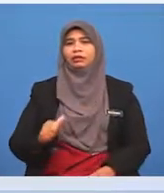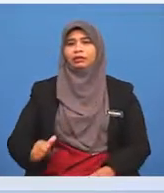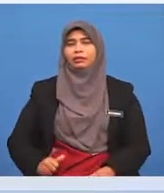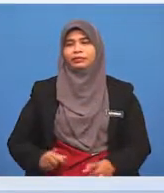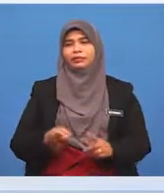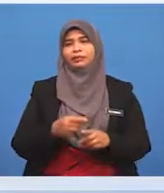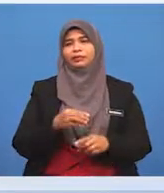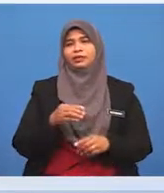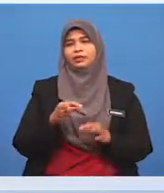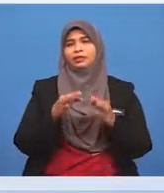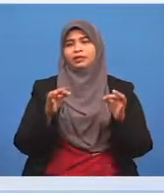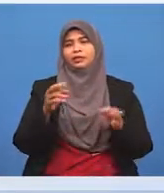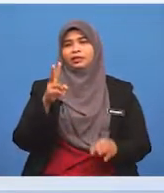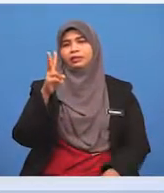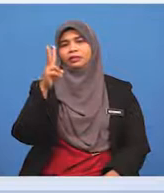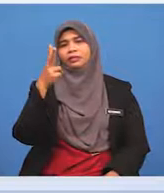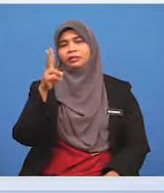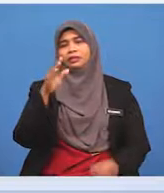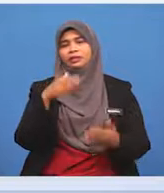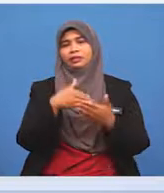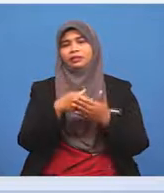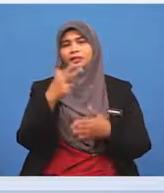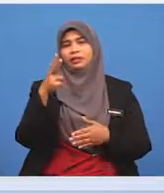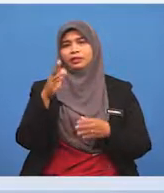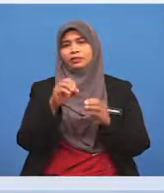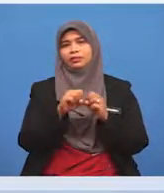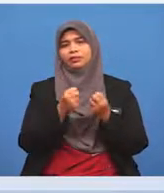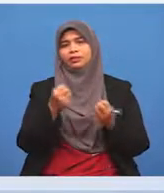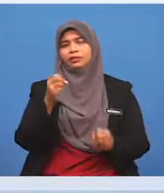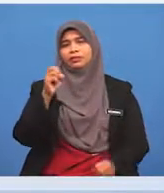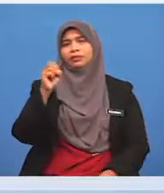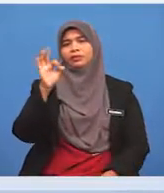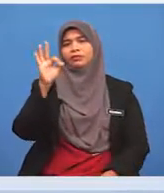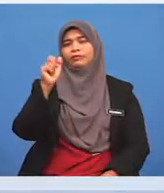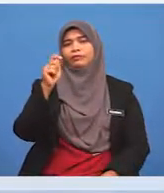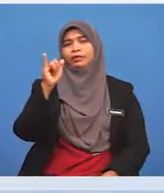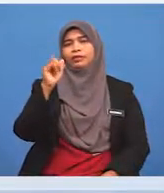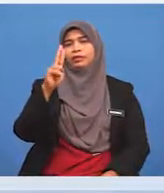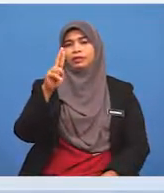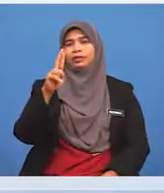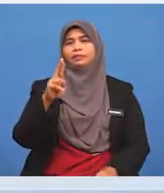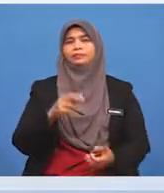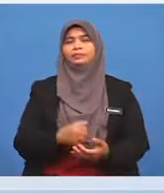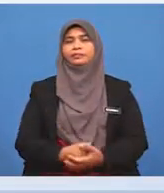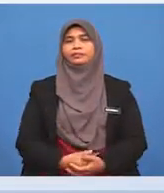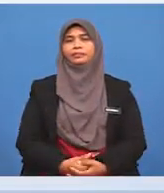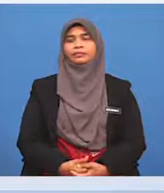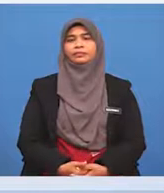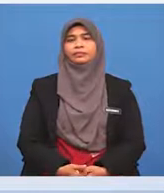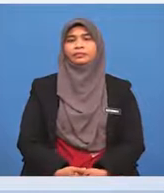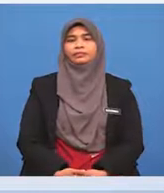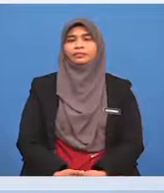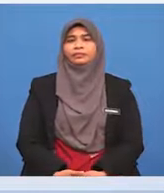13 surah Fatir. Wa ma yastawil bahrani hadza